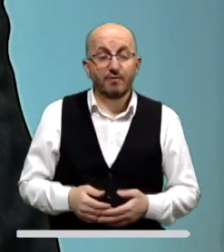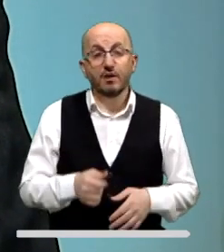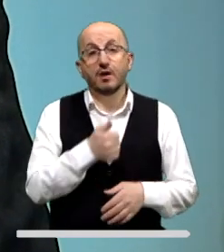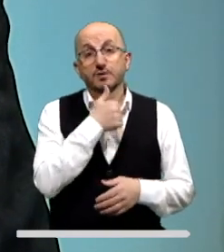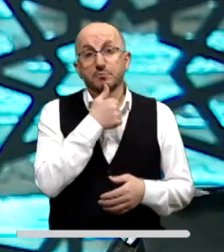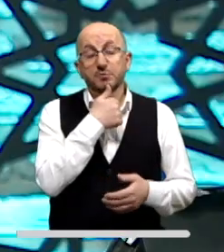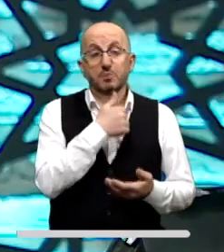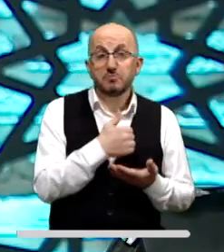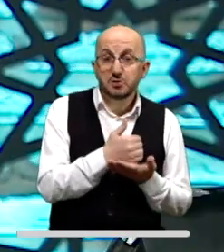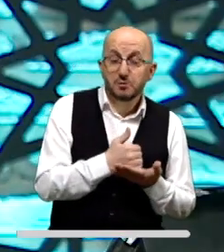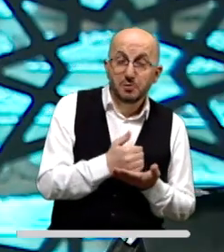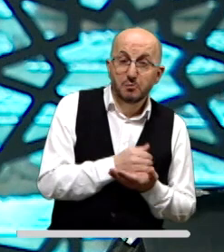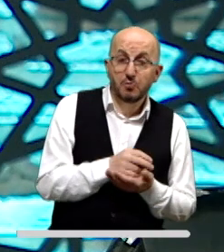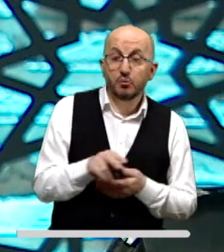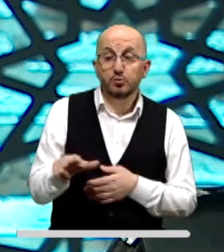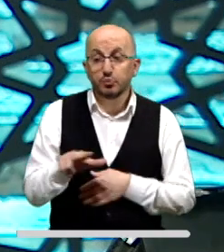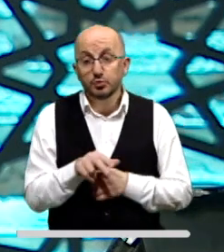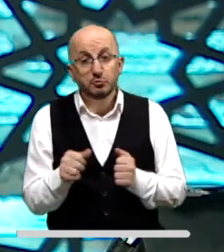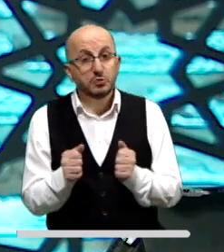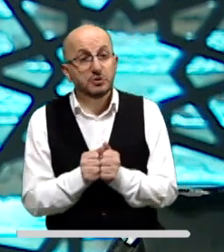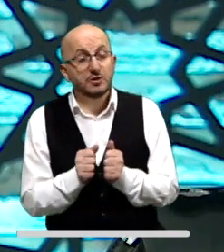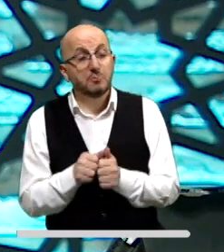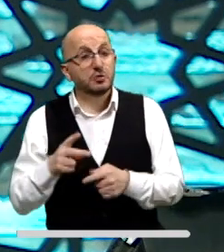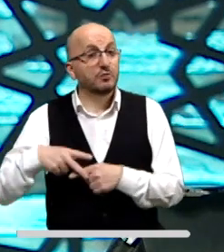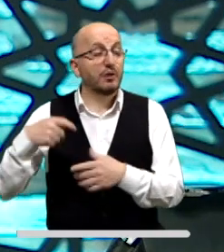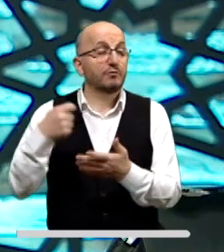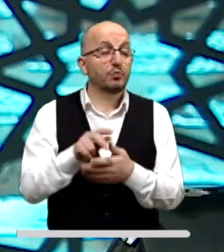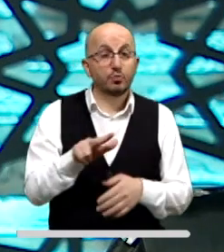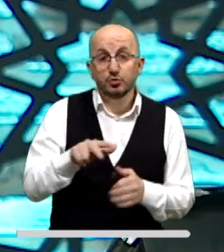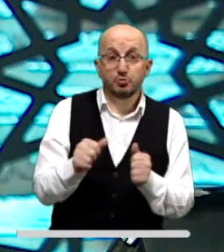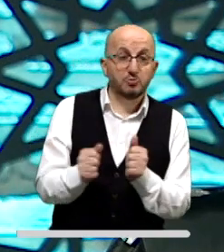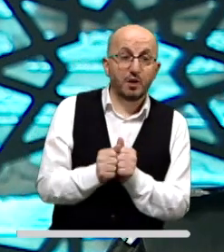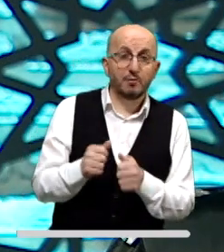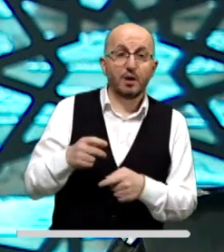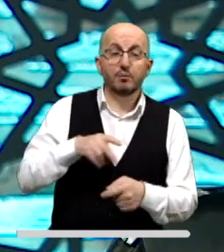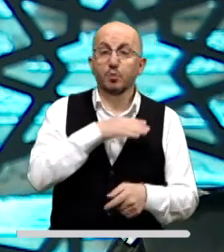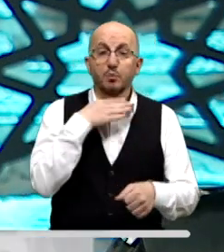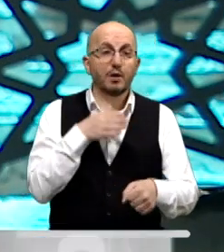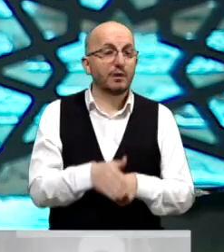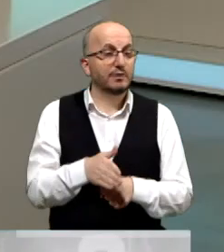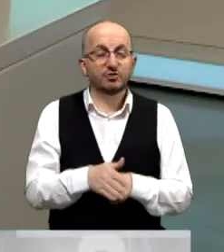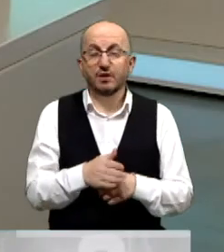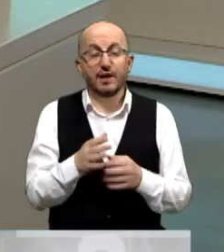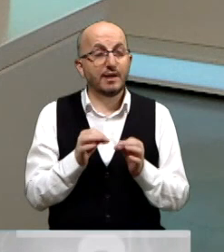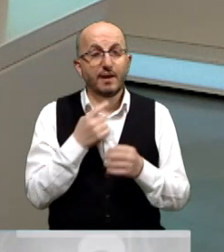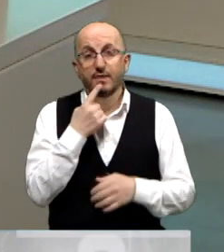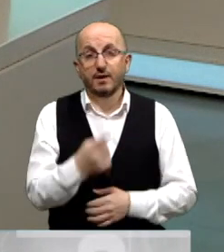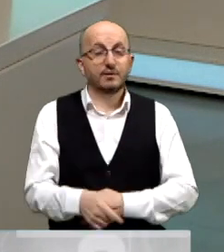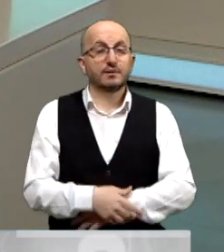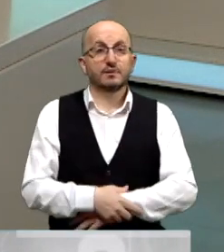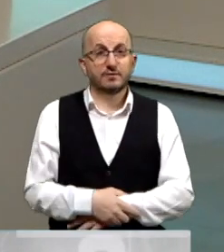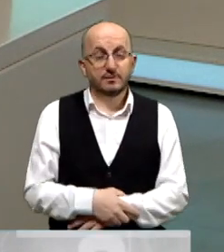birikimi var üçümüz birden mi zekat vereceğiz üçümüz birden mi kurban keseceğiz bu Sorular hep Sorulur Ne dersiniz şimdi